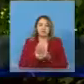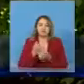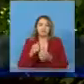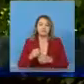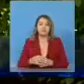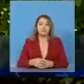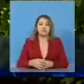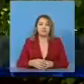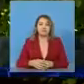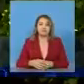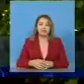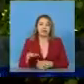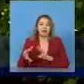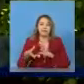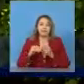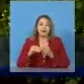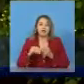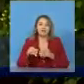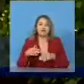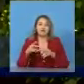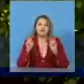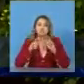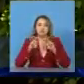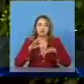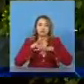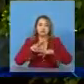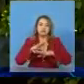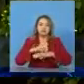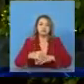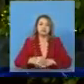тәркіленді. Барлық фактілер бойынша тексеру жұмыстары жүргізілуде.